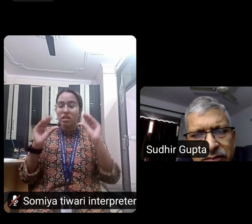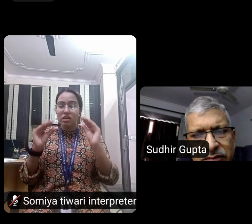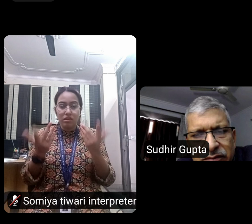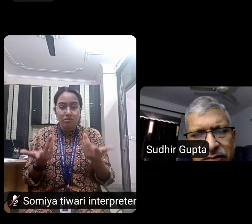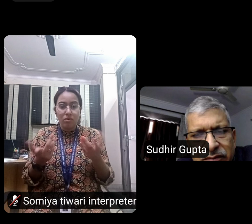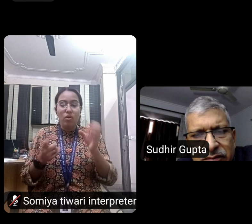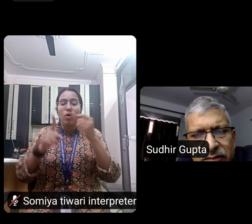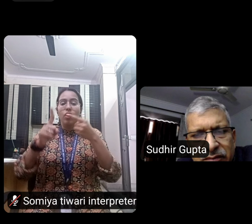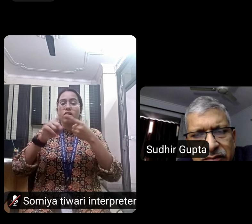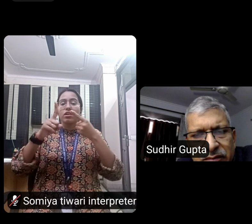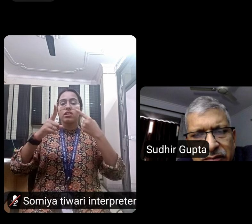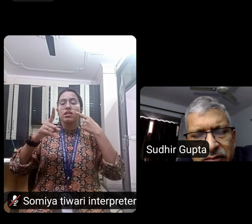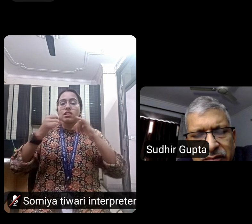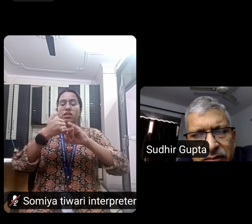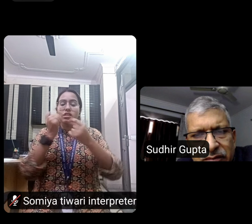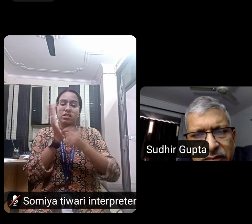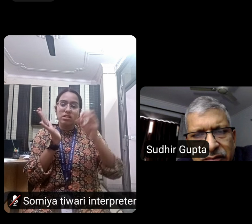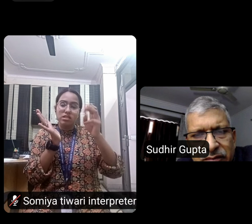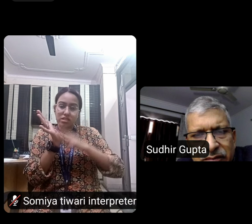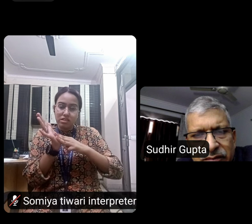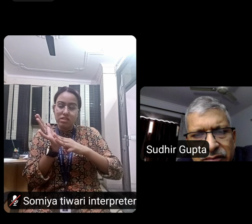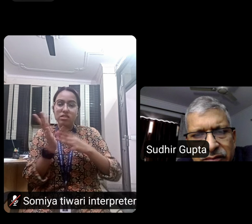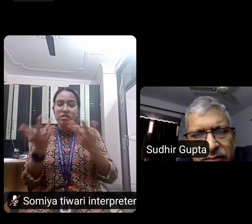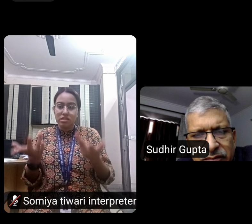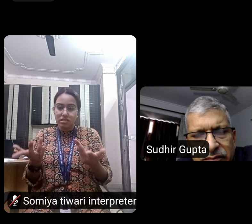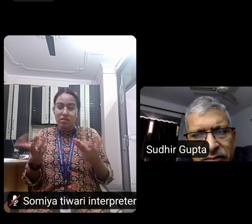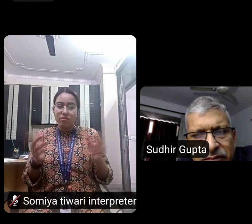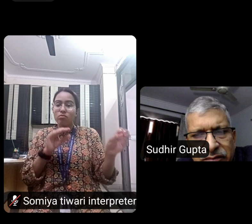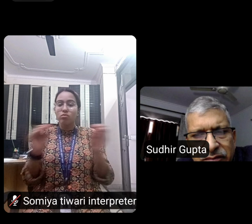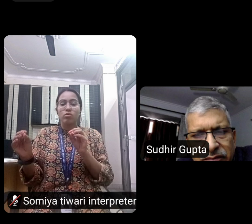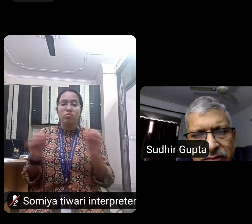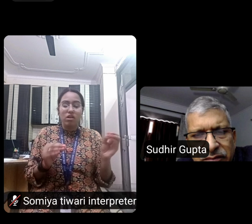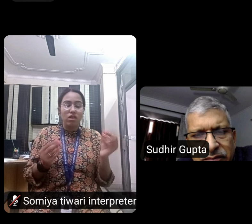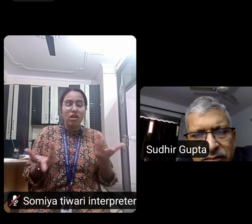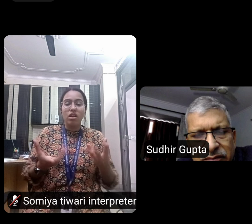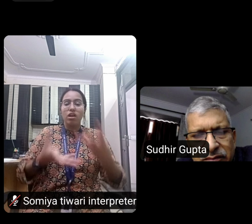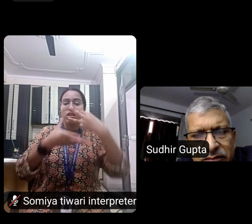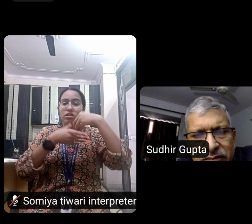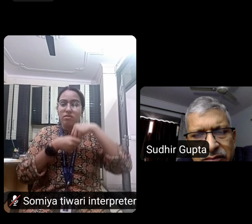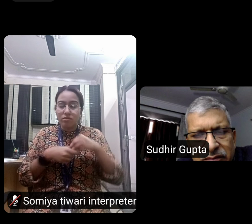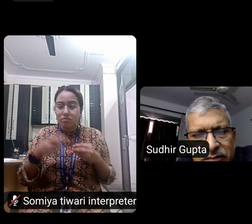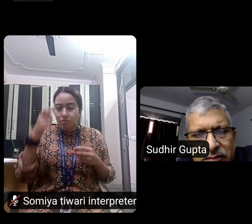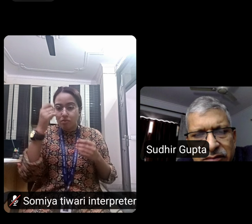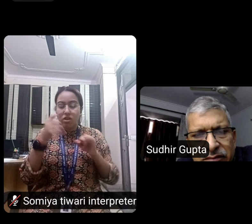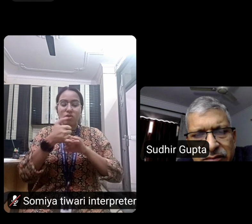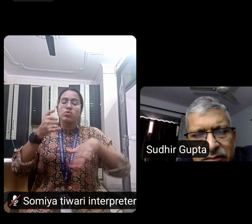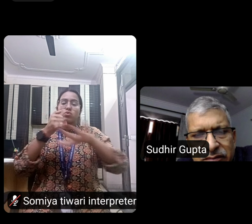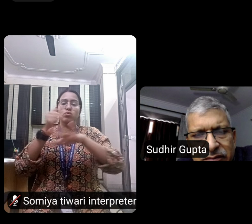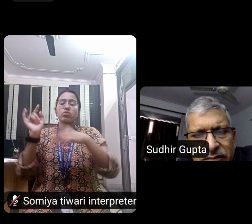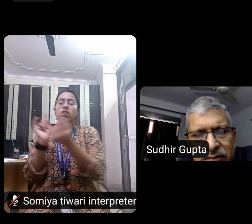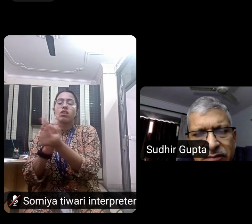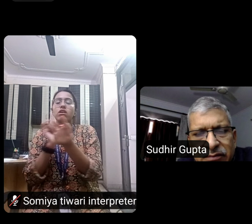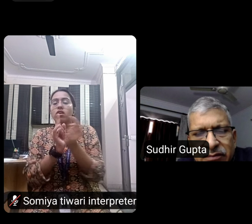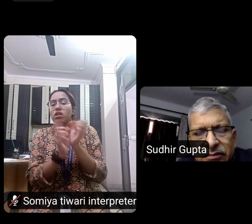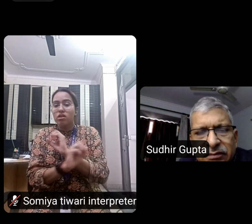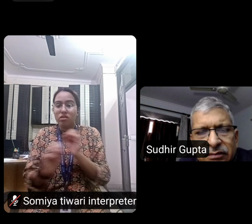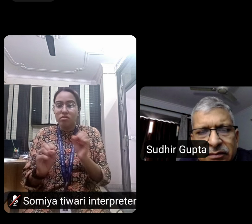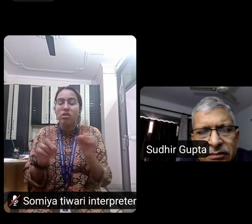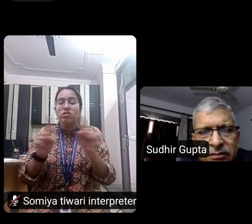उनमें काफ़ी मोटर प्रॉब्लम्स दिखती हैं, एडप्टिव प्रॉब्लम्स दिखती हैं, सोशल इश्यूज होते हैं। तो